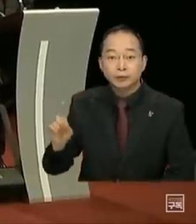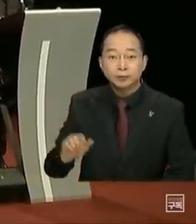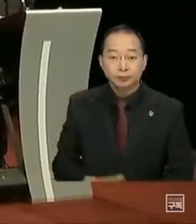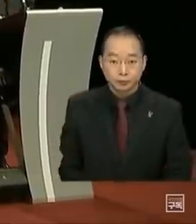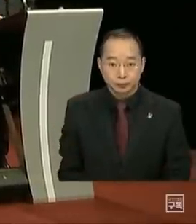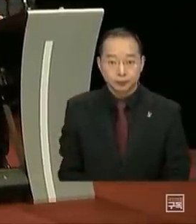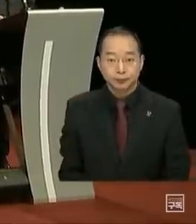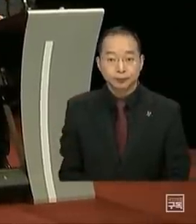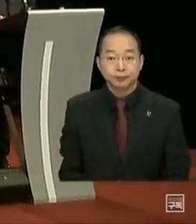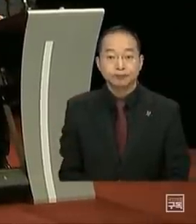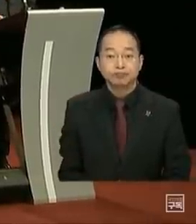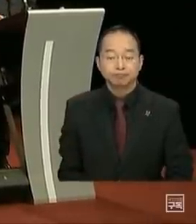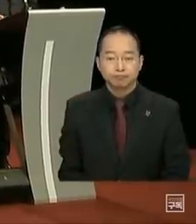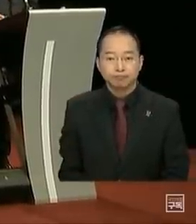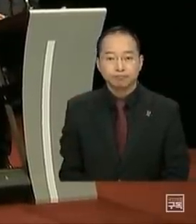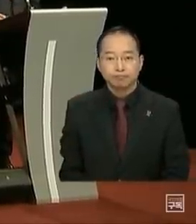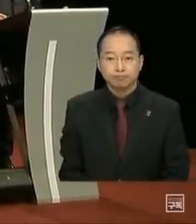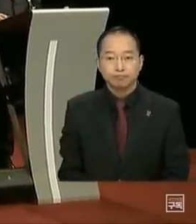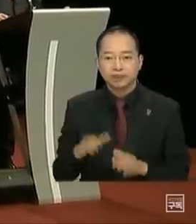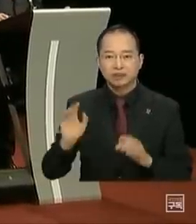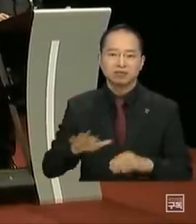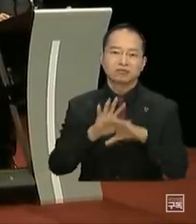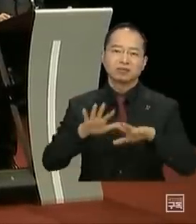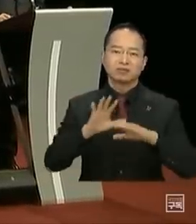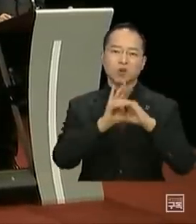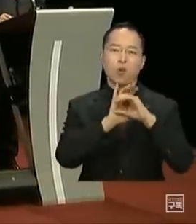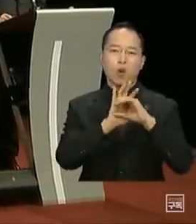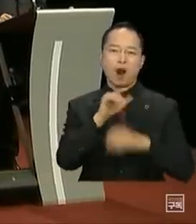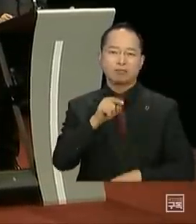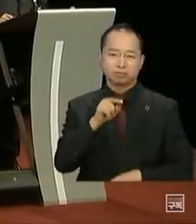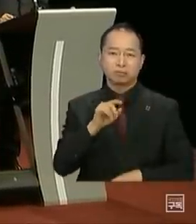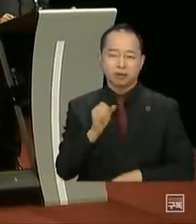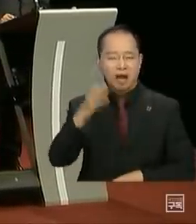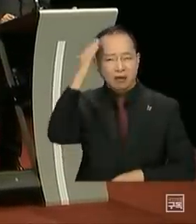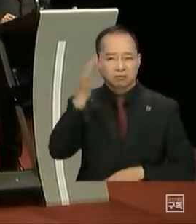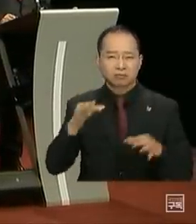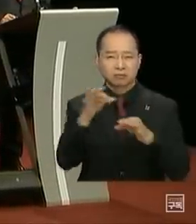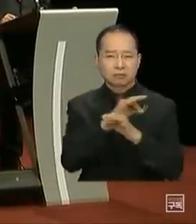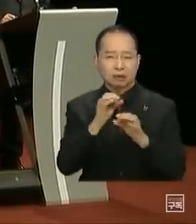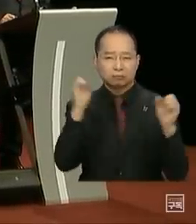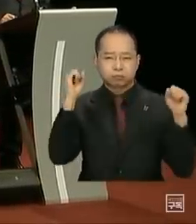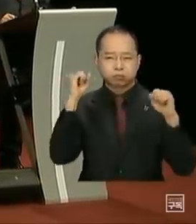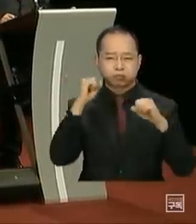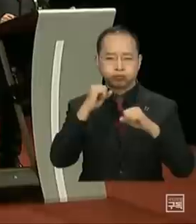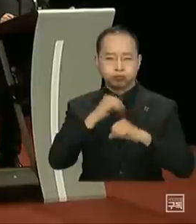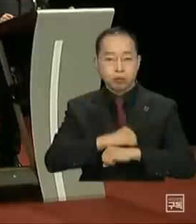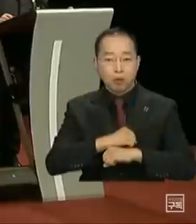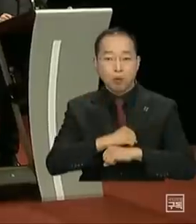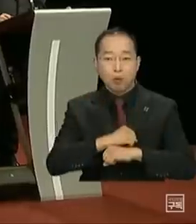후보님께서 이런 코로나로 인해서 무너진 한국 경제 체제를 어떻게